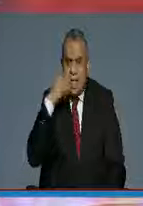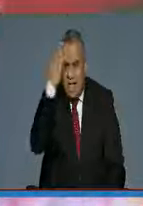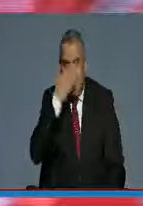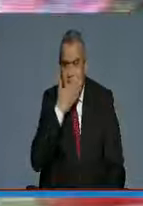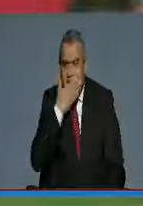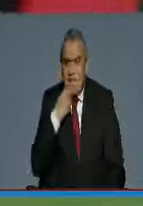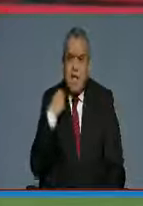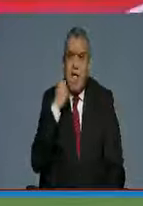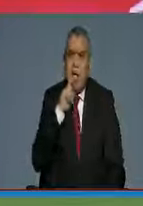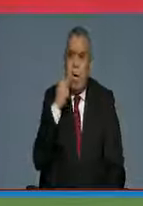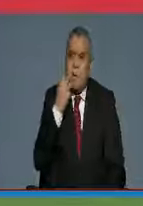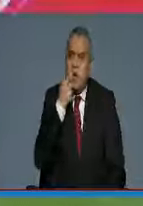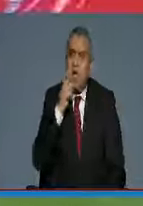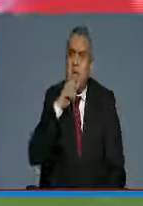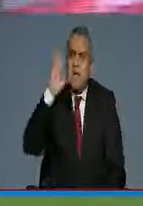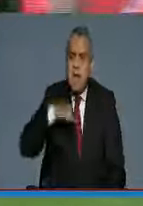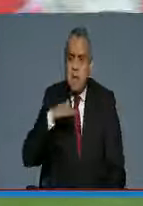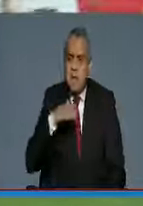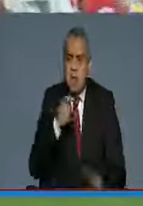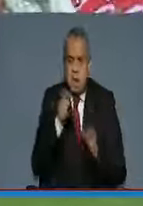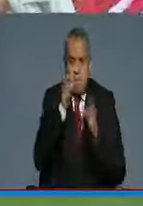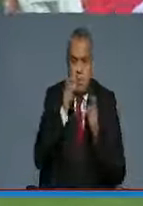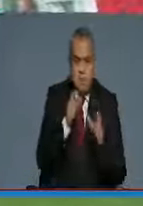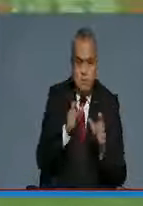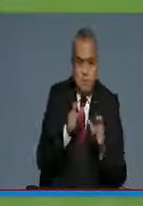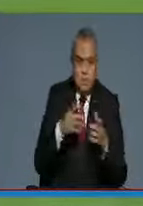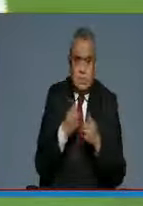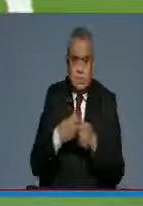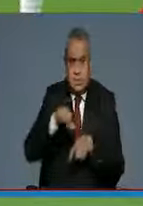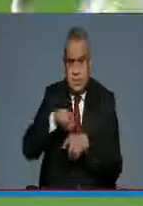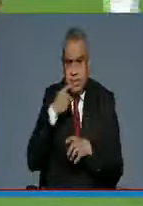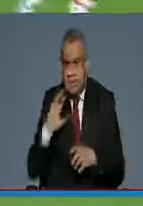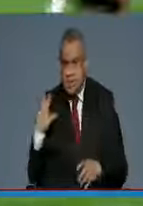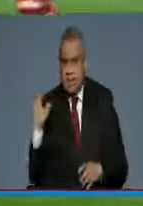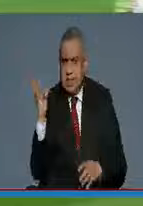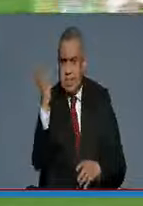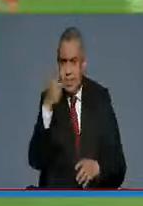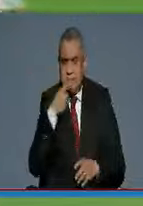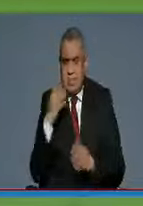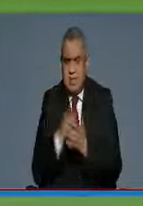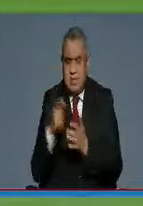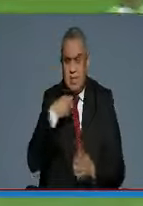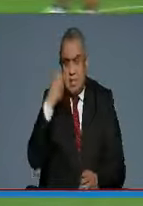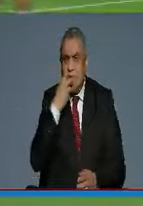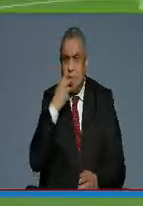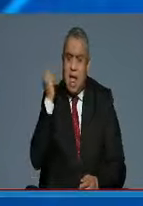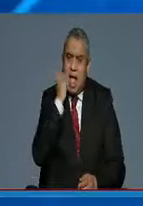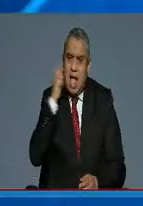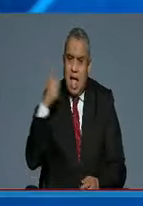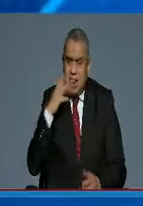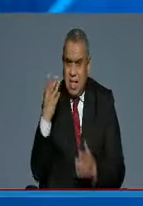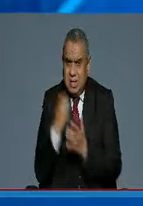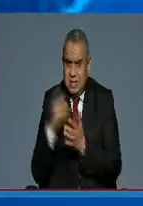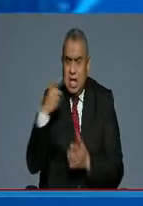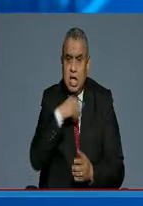كمال عبد الواحد عشان يدافع مع محمد هاني ناحيه اليمين بتاعه الاهلي اللي كانت مخترقه مخترقه كثيرا من ناحيه الشمال بتاعه